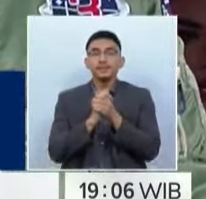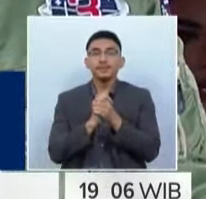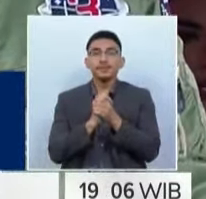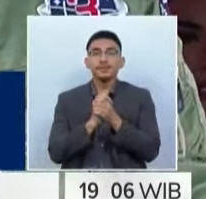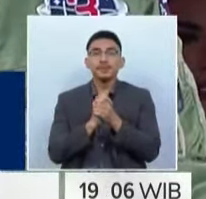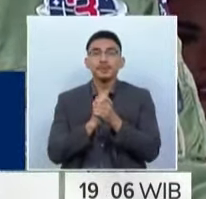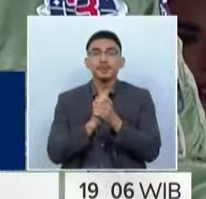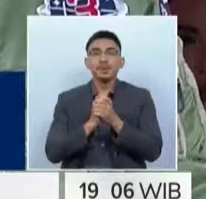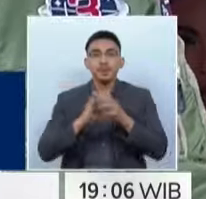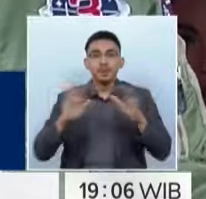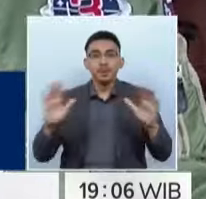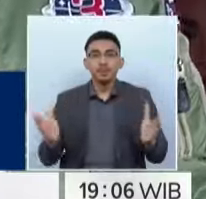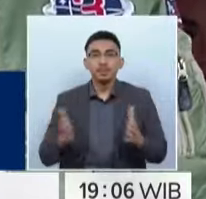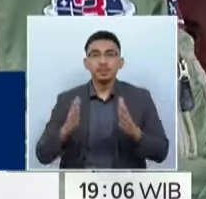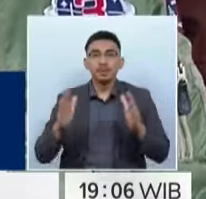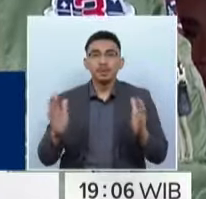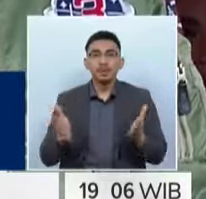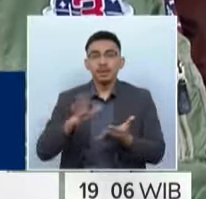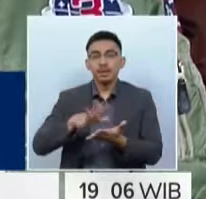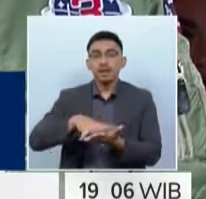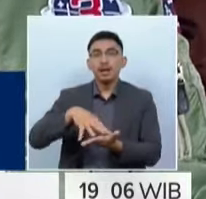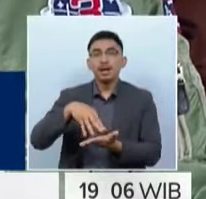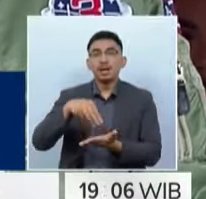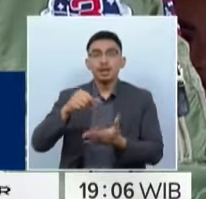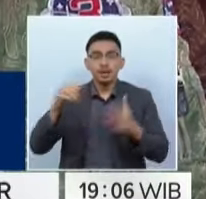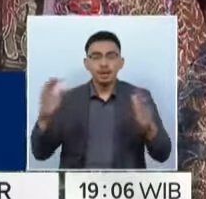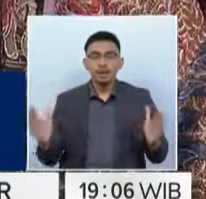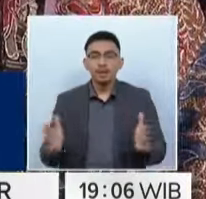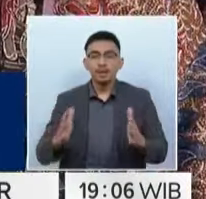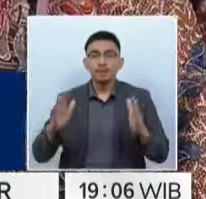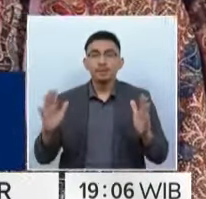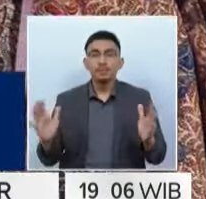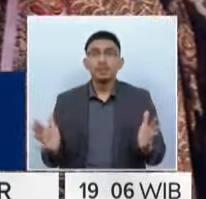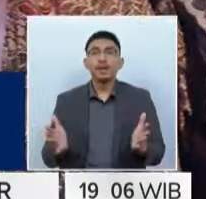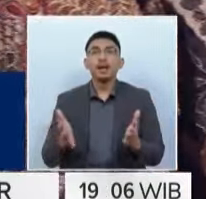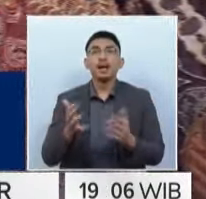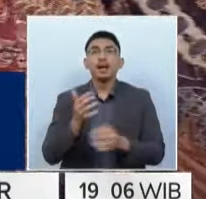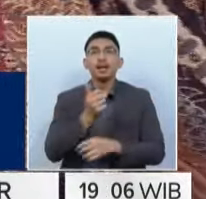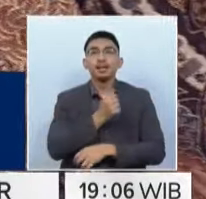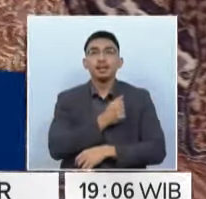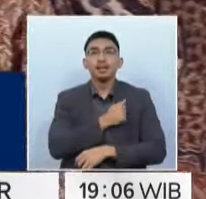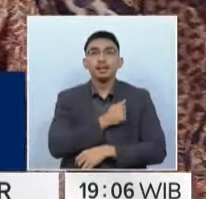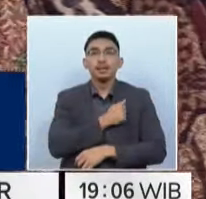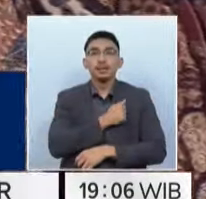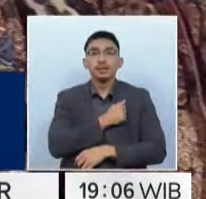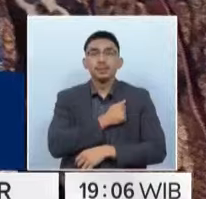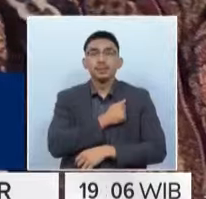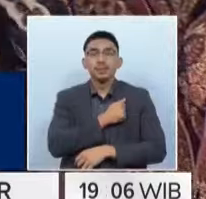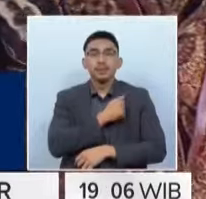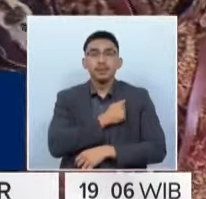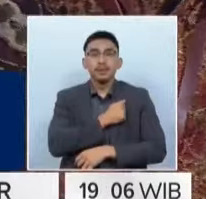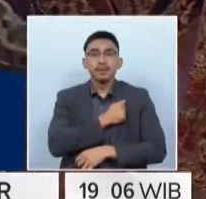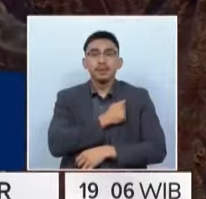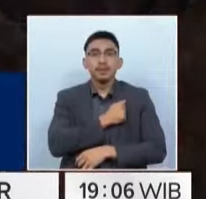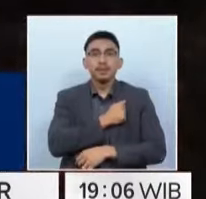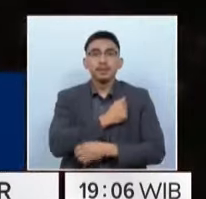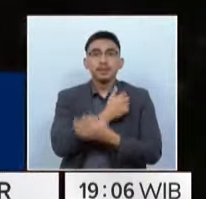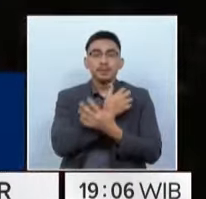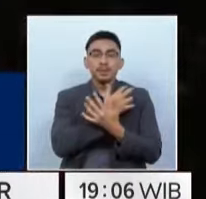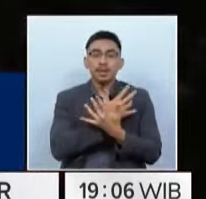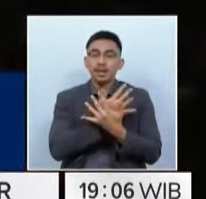bersatu hiduplah tahku hiduplah negeriku Bangsaku